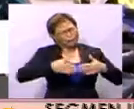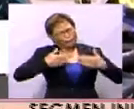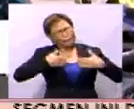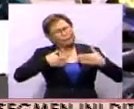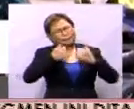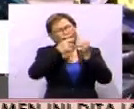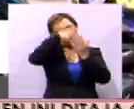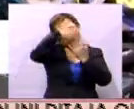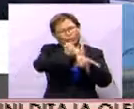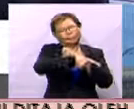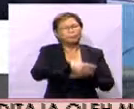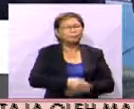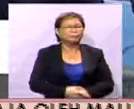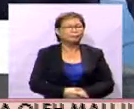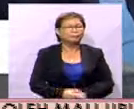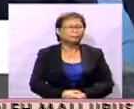dengan program yang seperti ini.